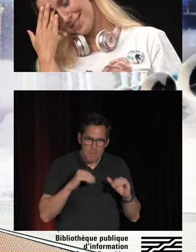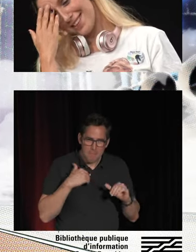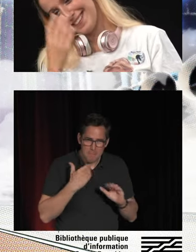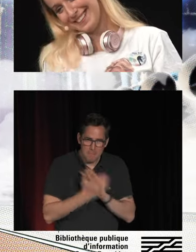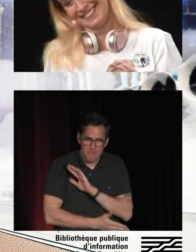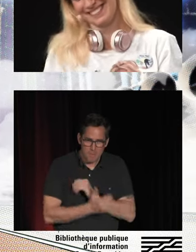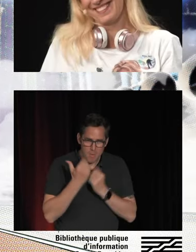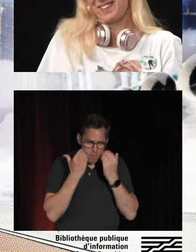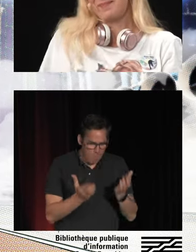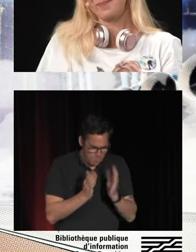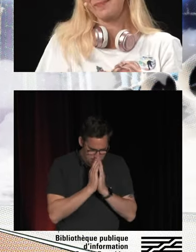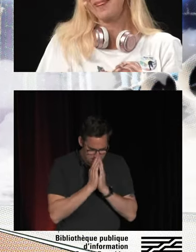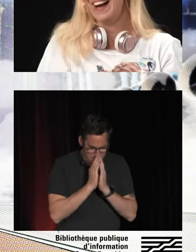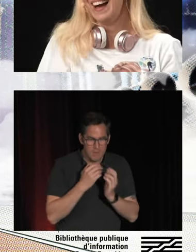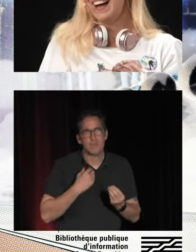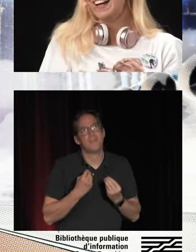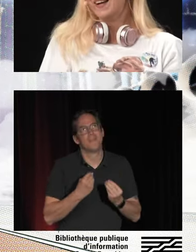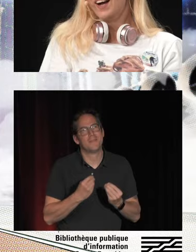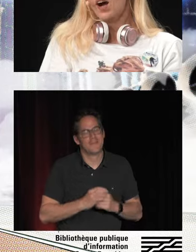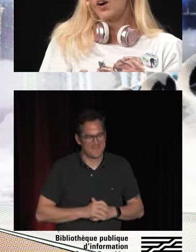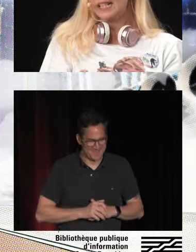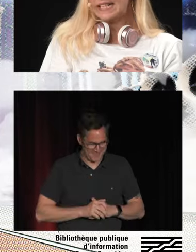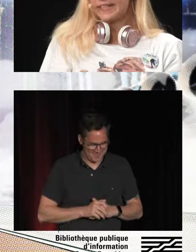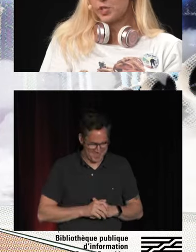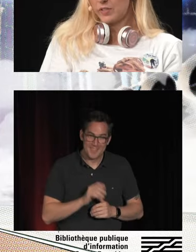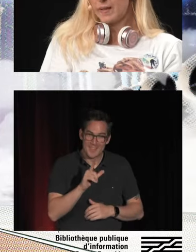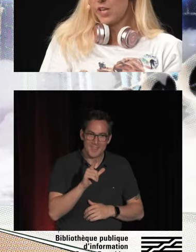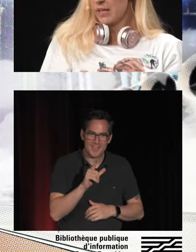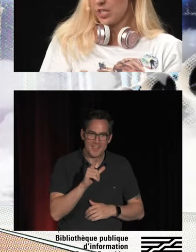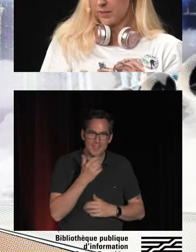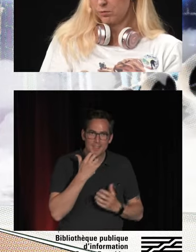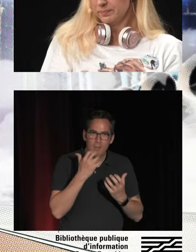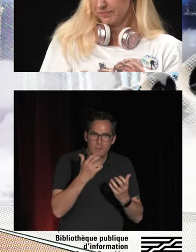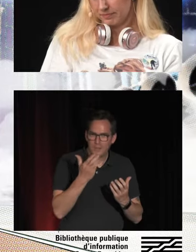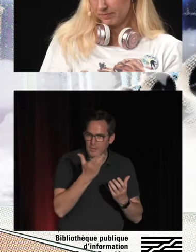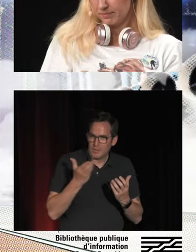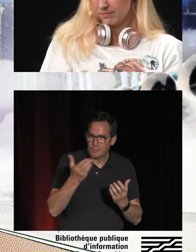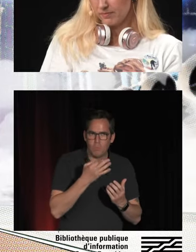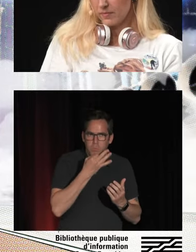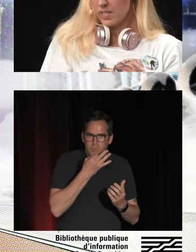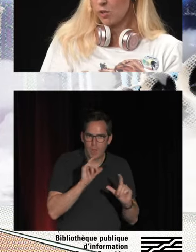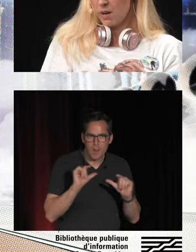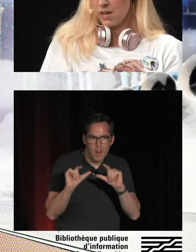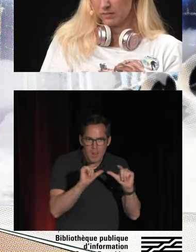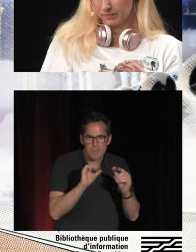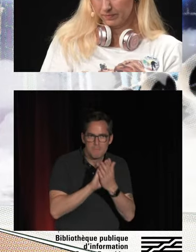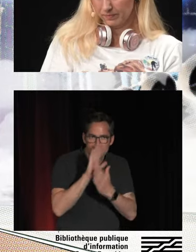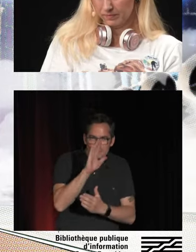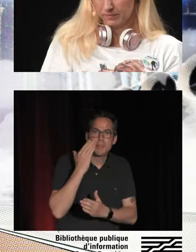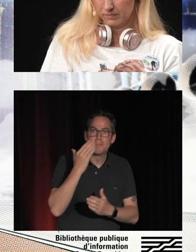vraiment, j'en peux plus. En réalité, j'ai envie de passer un marché avec vous. Si je